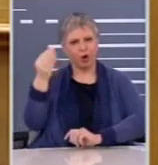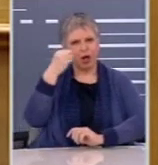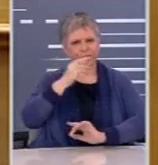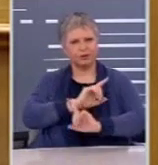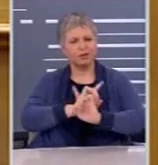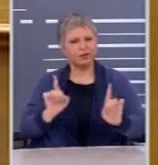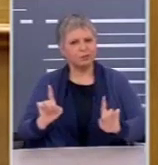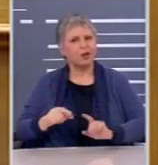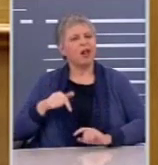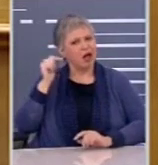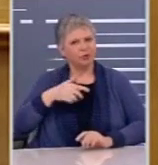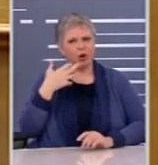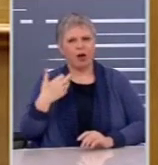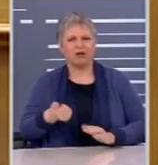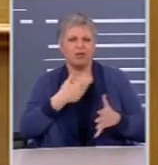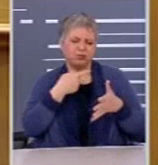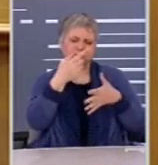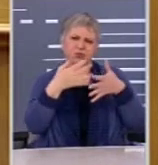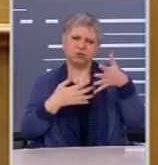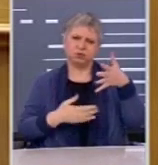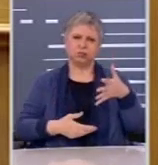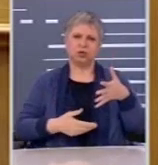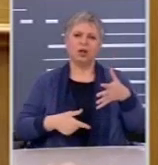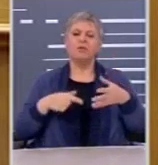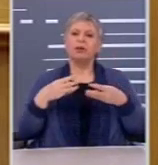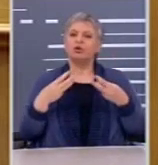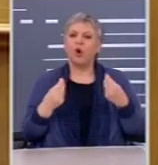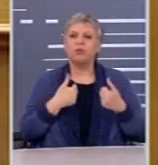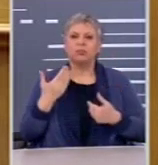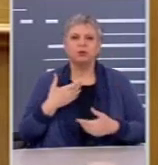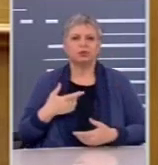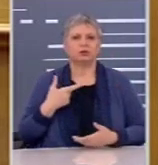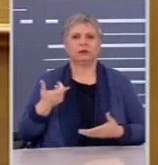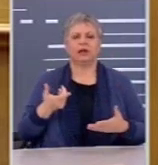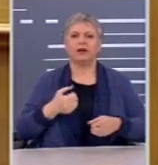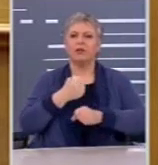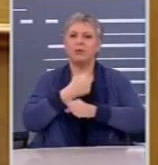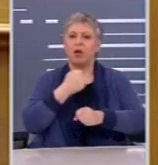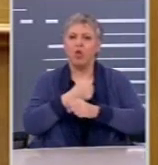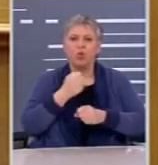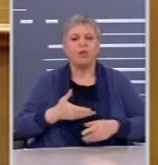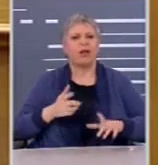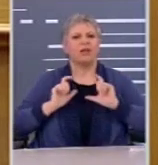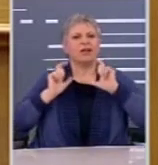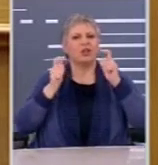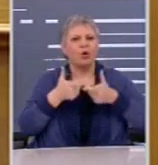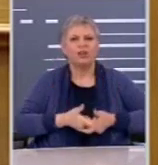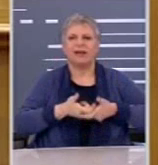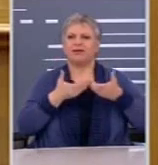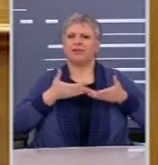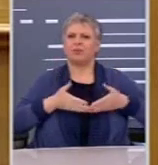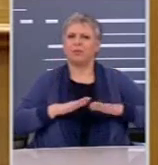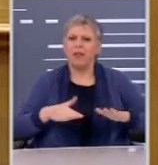της εκμετάλλευσης, όπως εκφράζονται πάνω στη γυναίκα, από την παραγωγή μέχρι την οικογένεια, τη μητρότητα,